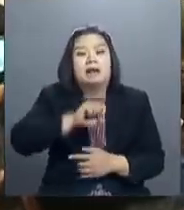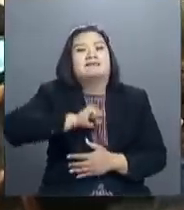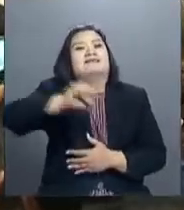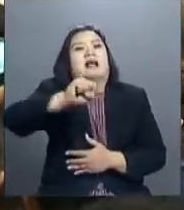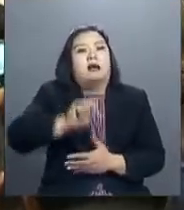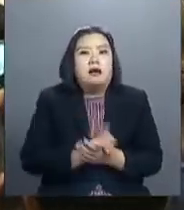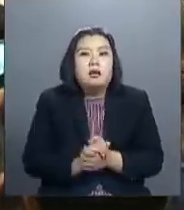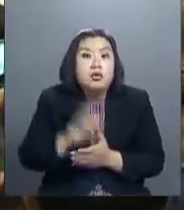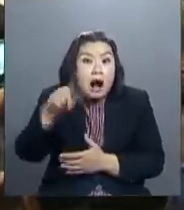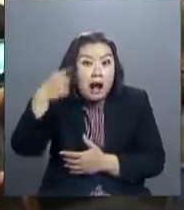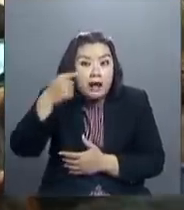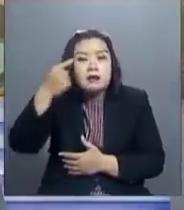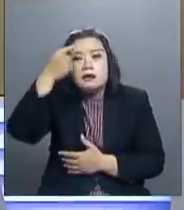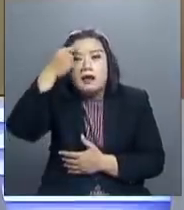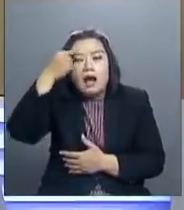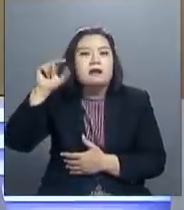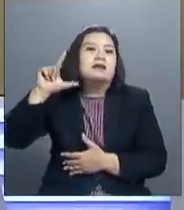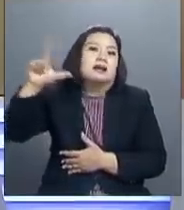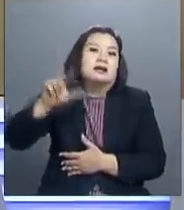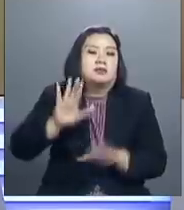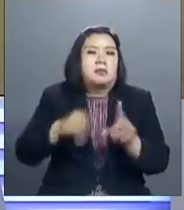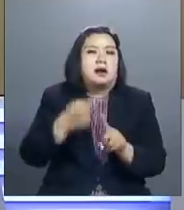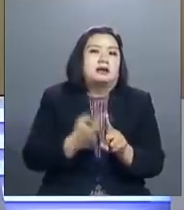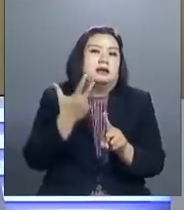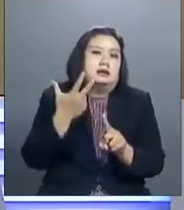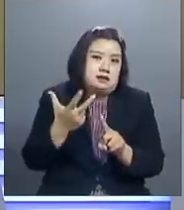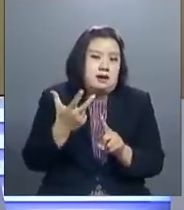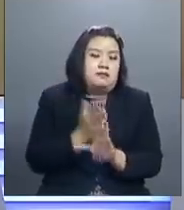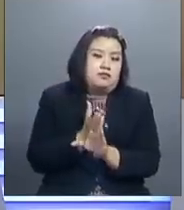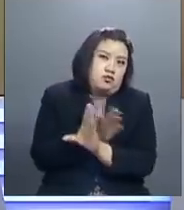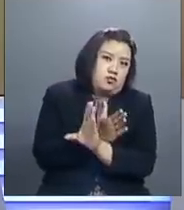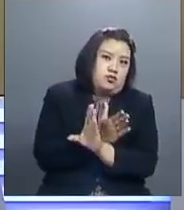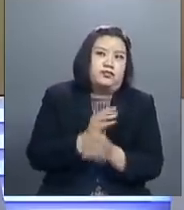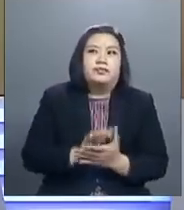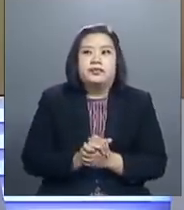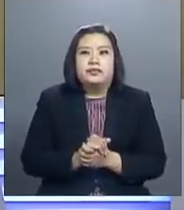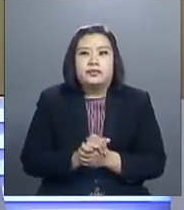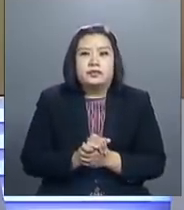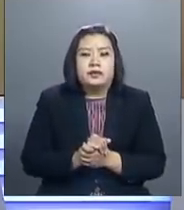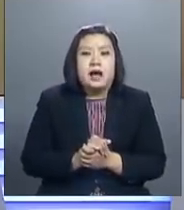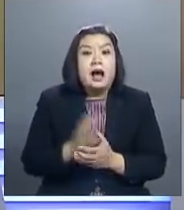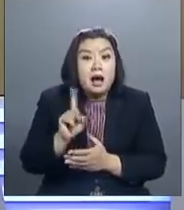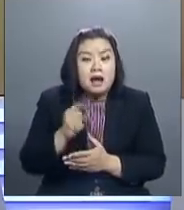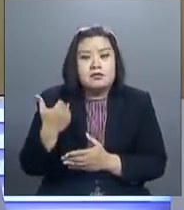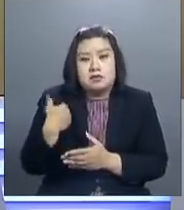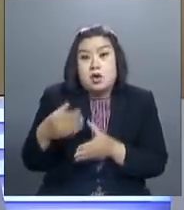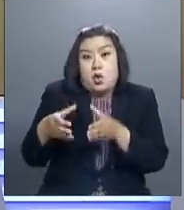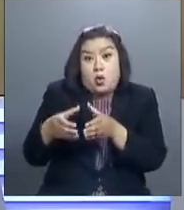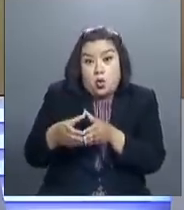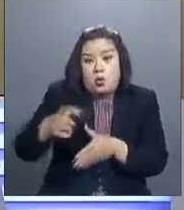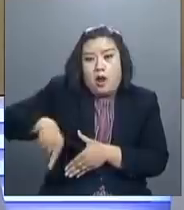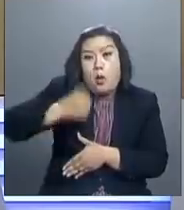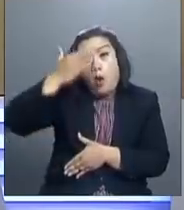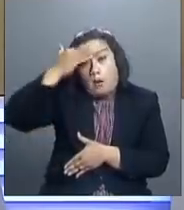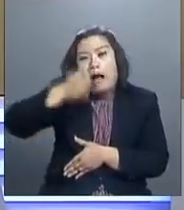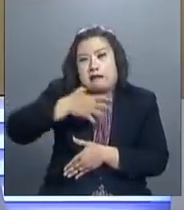กาศโดยนายทักษิณช่วงต้นเดือนมีนาคมที่ผ่านมาค่ะนี่ยังไม่นับรวมพรรคที่พร้อมจะร่วมกับ